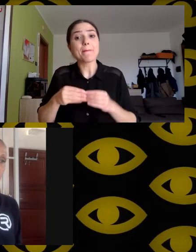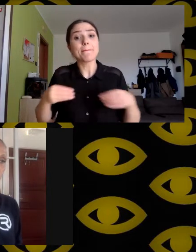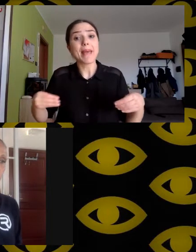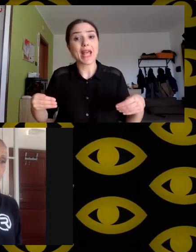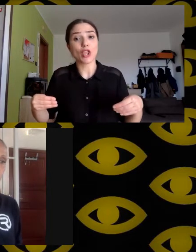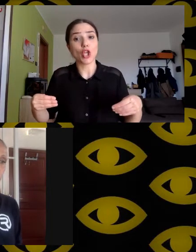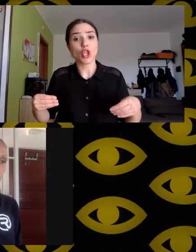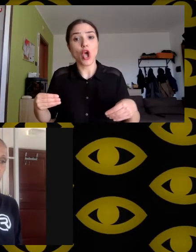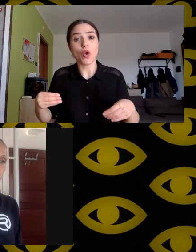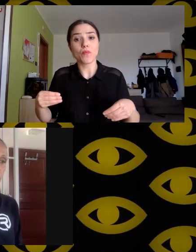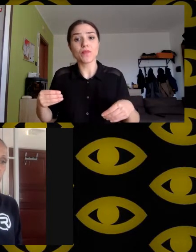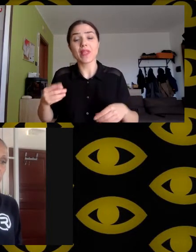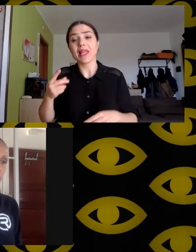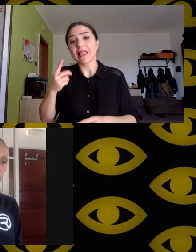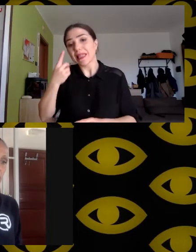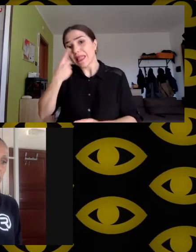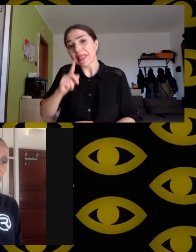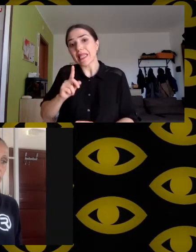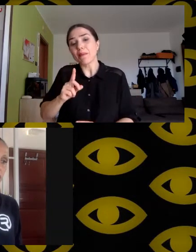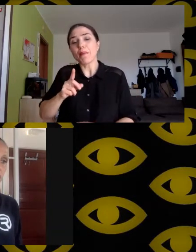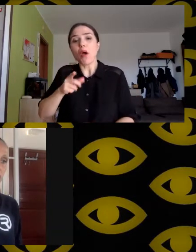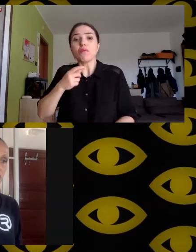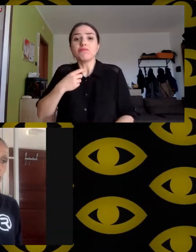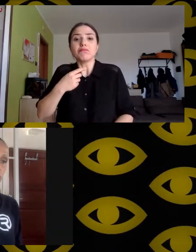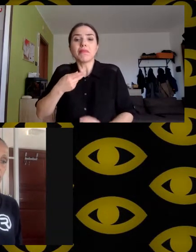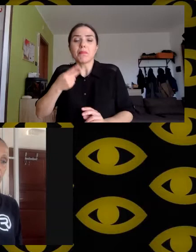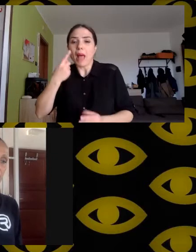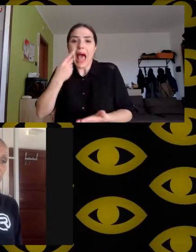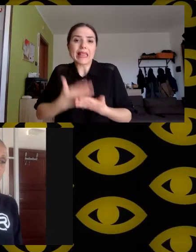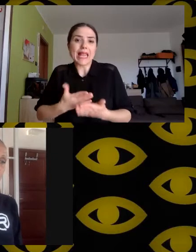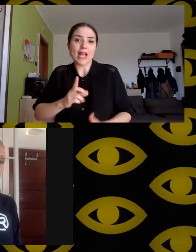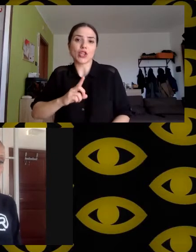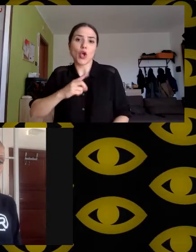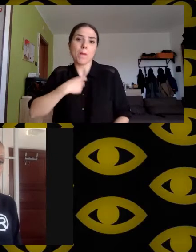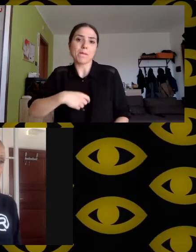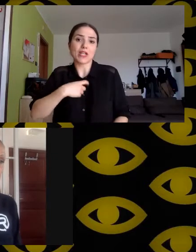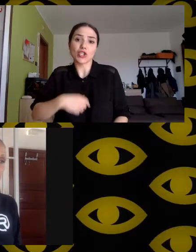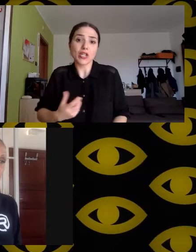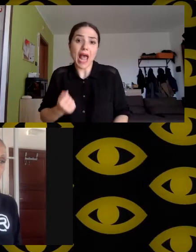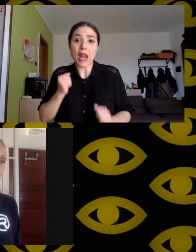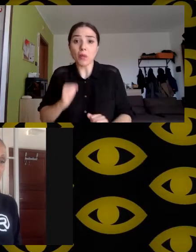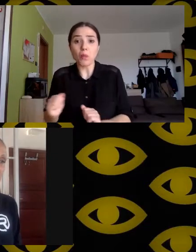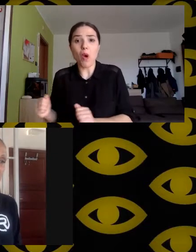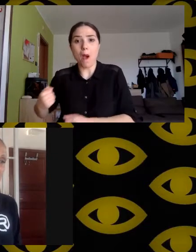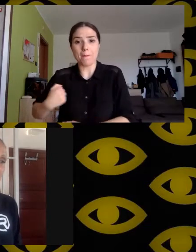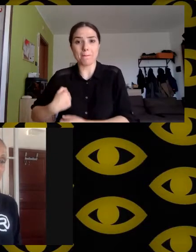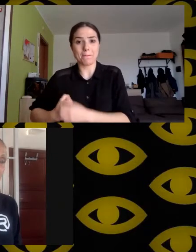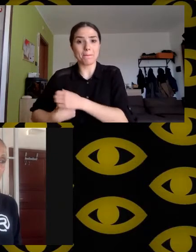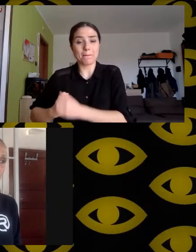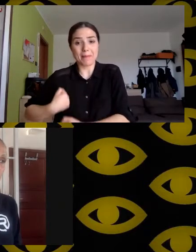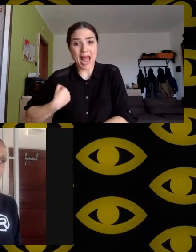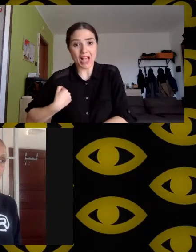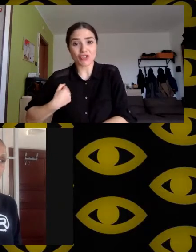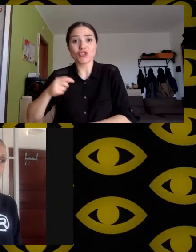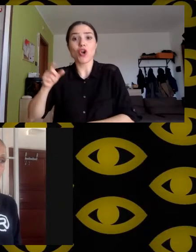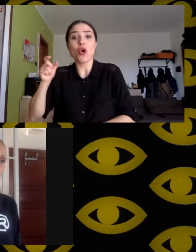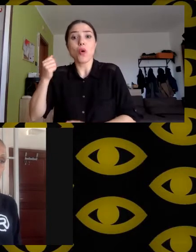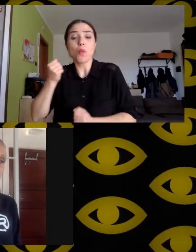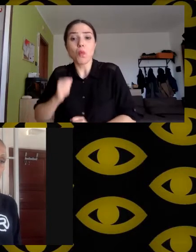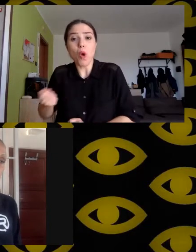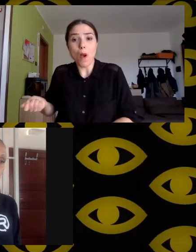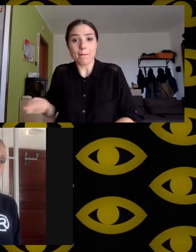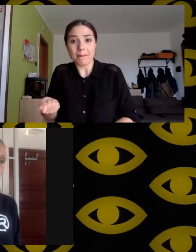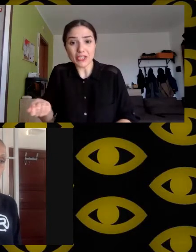bastone bianco, per qualcun altro il braccio del proprio fidanzato o sorella, ma non fa niente, l'importante è arrivare all'obiettivo,